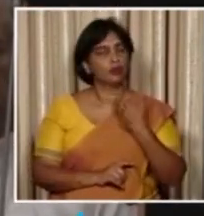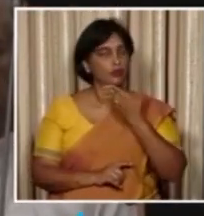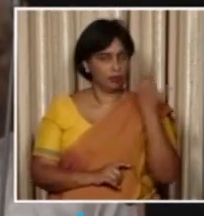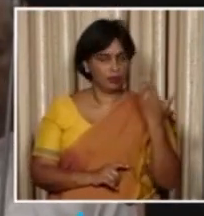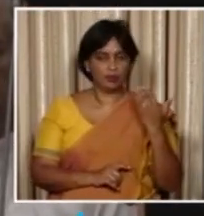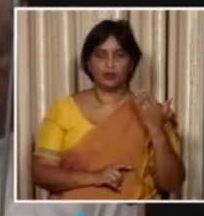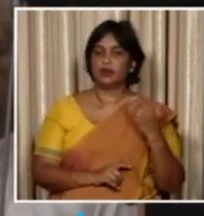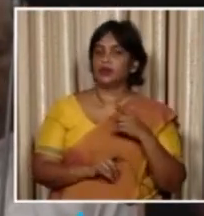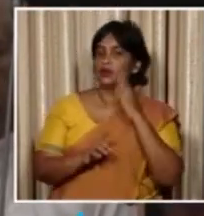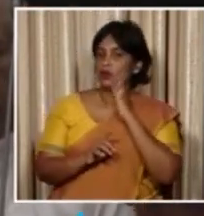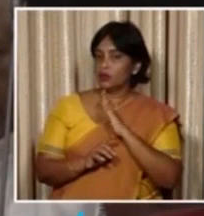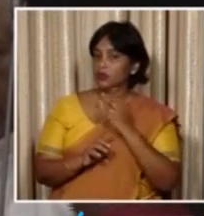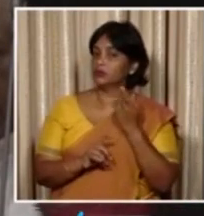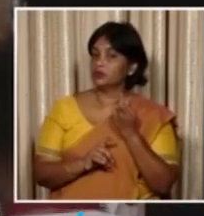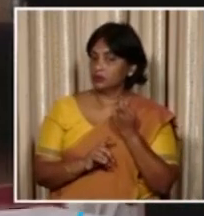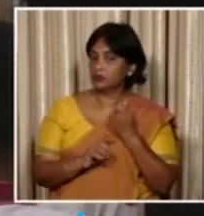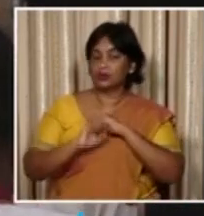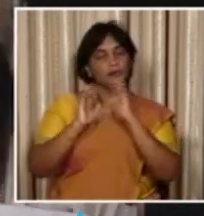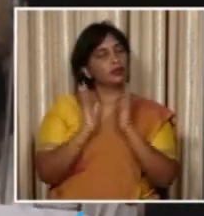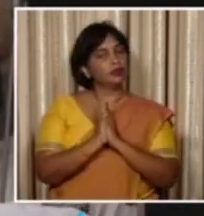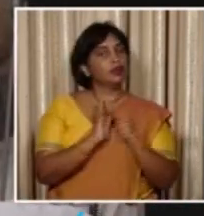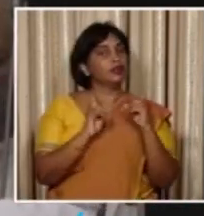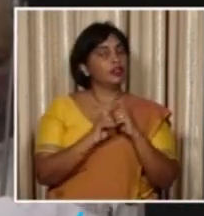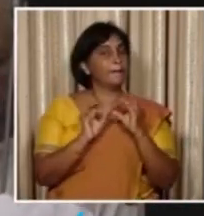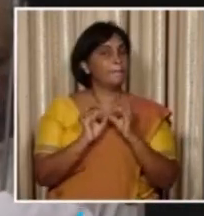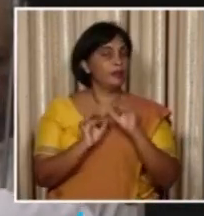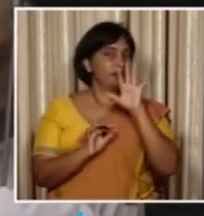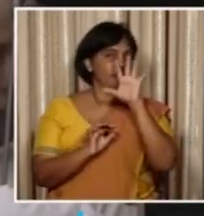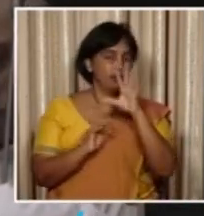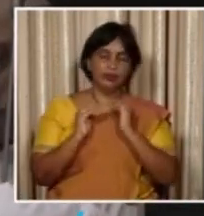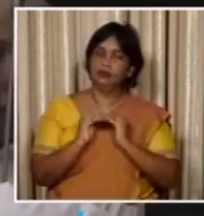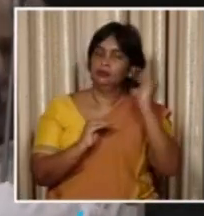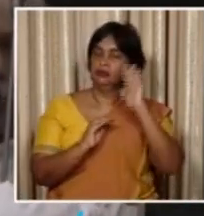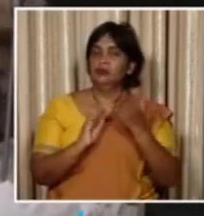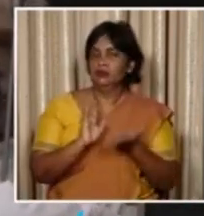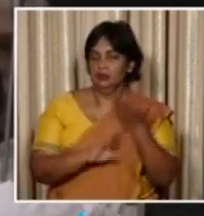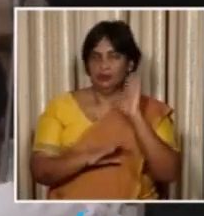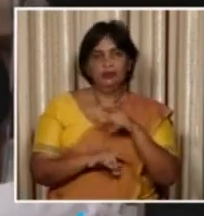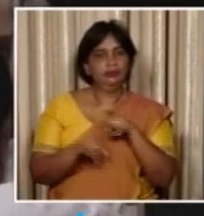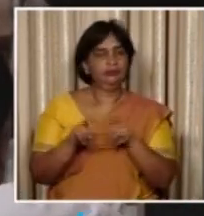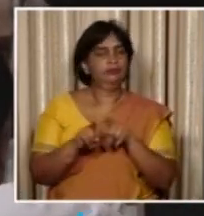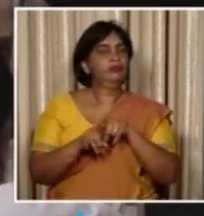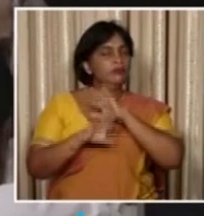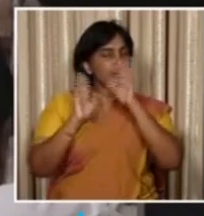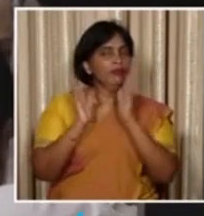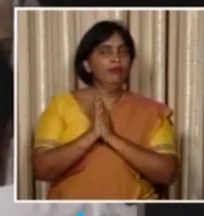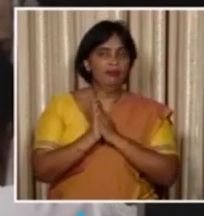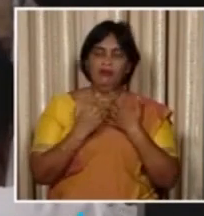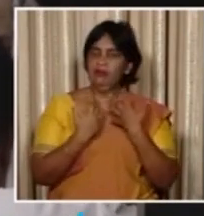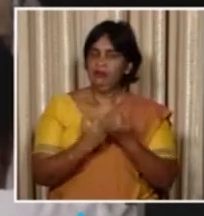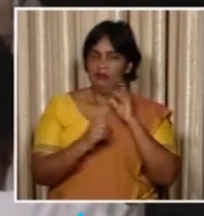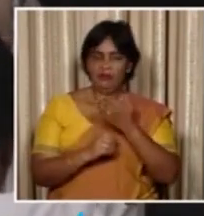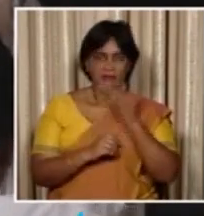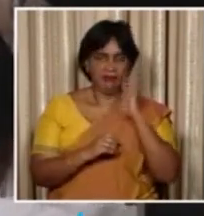ಪುಲುವಂಗುಲ್ಲ ವಿದೇಶ ವಿನಿಮಯ ಸಂಚತಿಯ ಡಾಲರ್ ಬಿಲಿಯನ್ ಪಾಕ್ ಇಕ್ವನ್ ಆಗೇಟ ಇಹಲ ನ್ಯಾಂಗ್ವಿಲ್ಲ ಮೇ ತತ್ವ ಅಪಟ ಉದಾಕರ